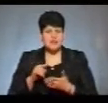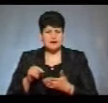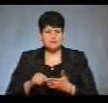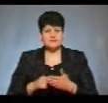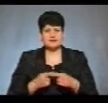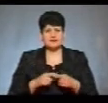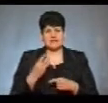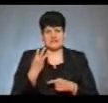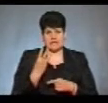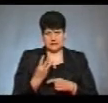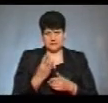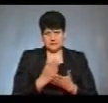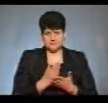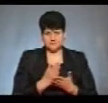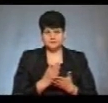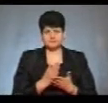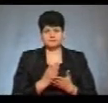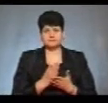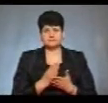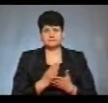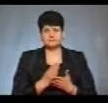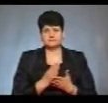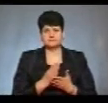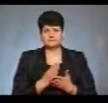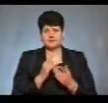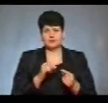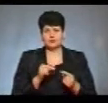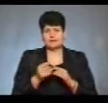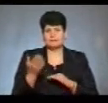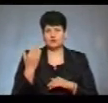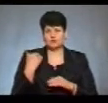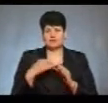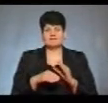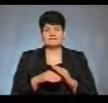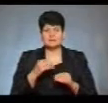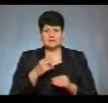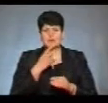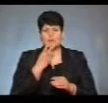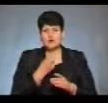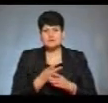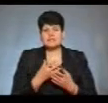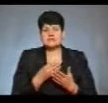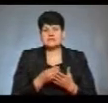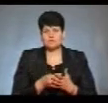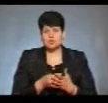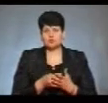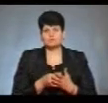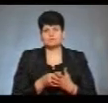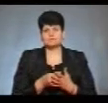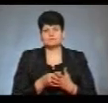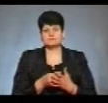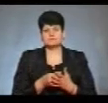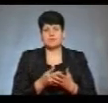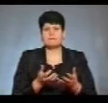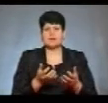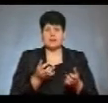це їх 3. Певно. І, відповідно, скажімо, на минулих виборах вони показали свою, ну, скажімо, прийнятність